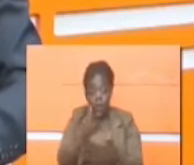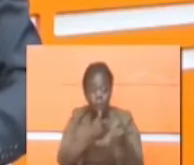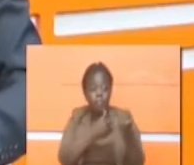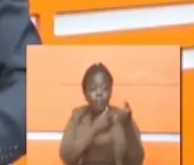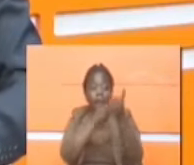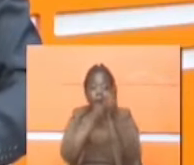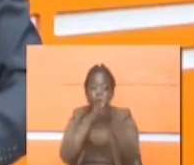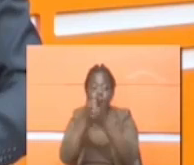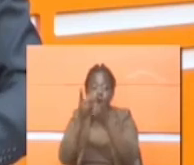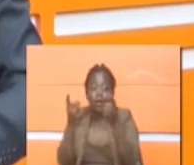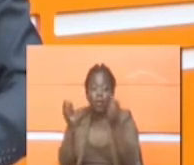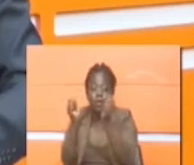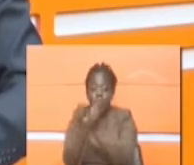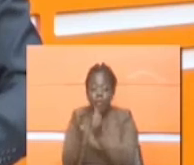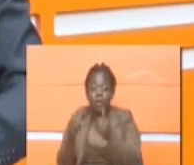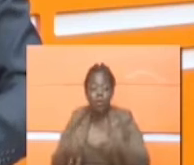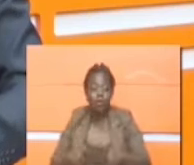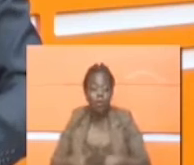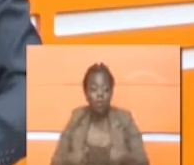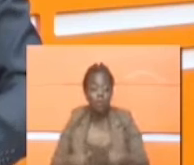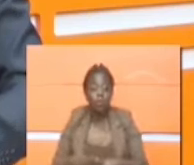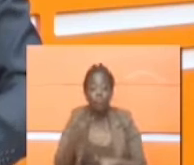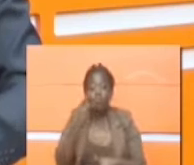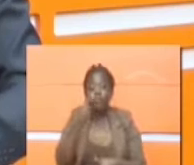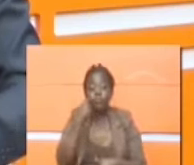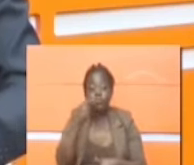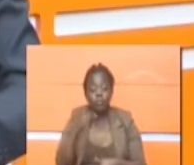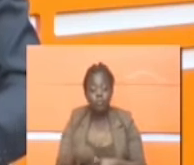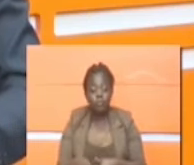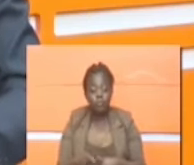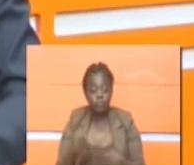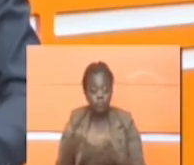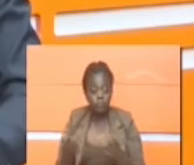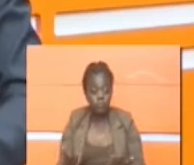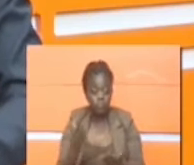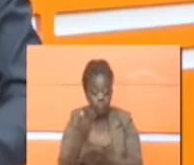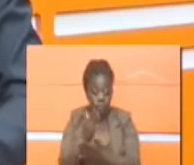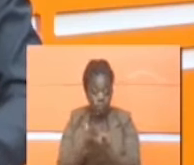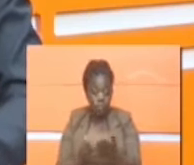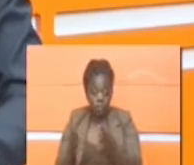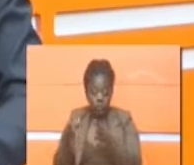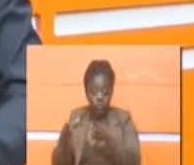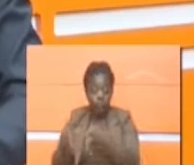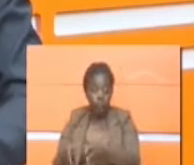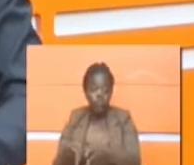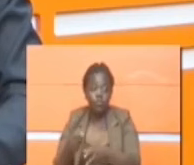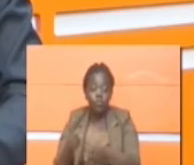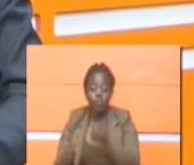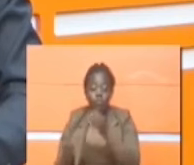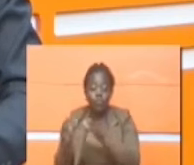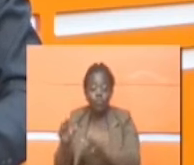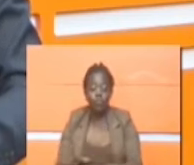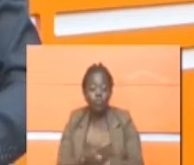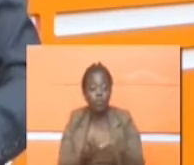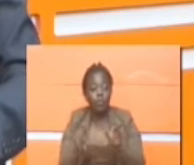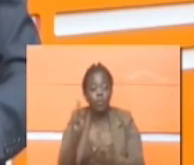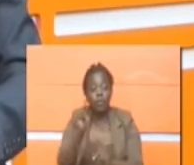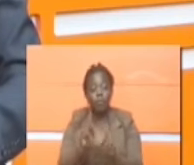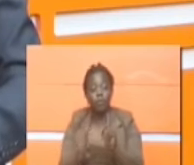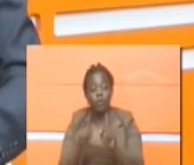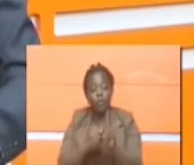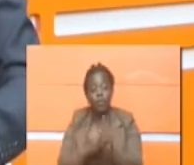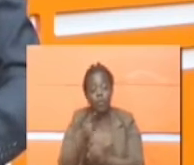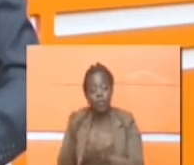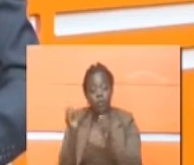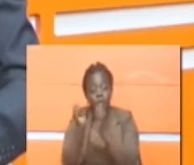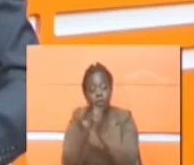amasasi mu bbanga n'ekwata n'abavubuka babiri abagambibwa okuba ekitundu ku kabinja akatigomya bannakampala.